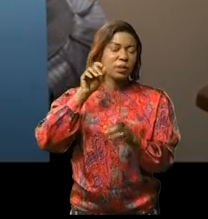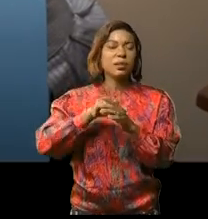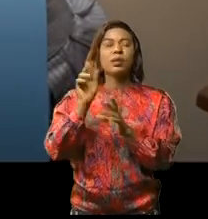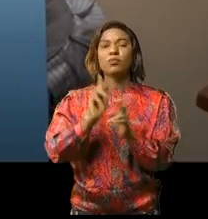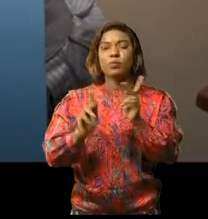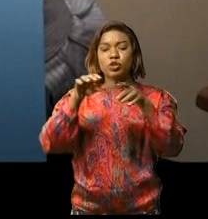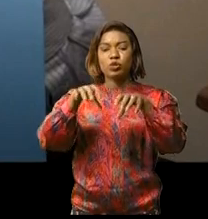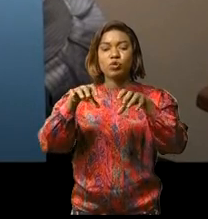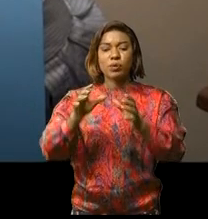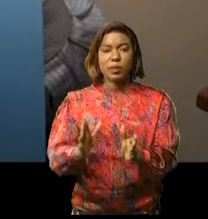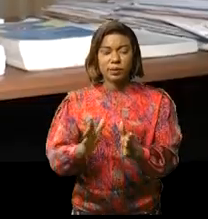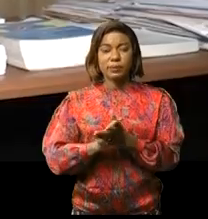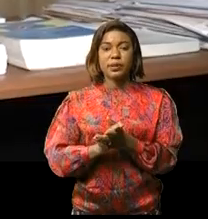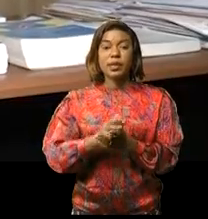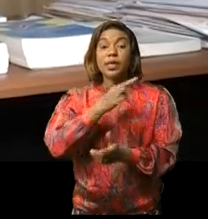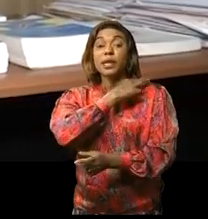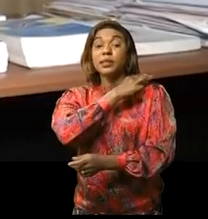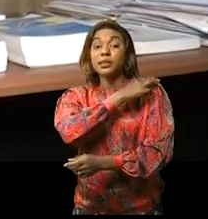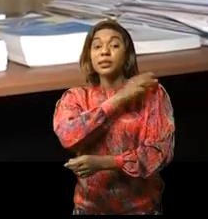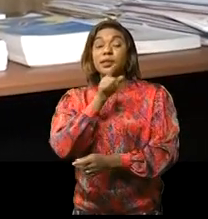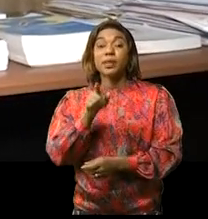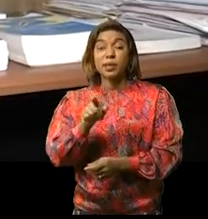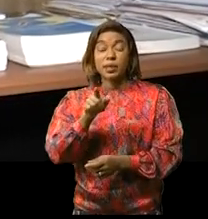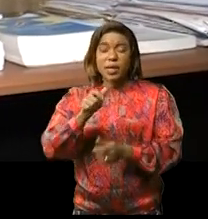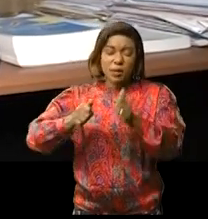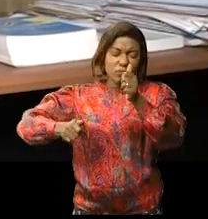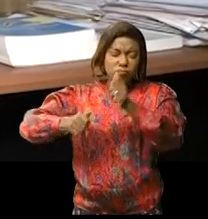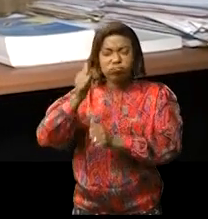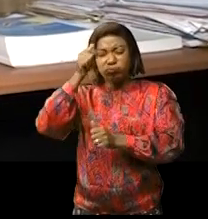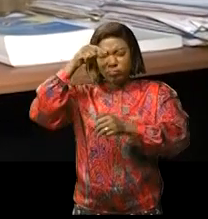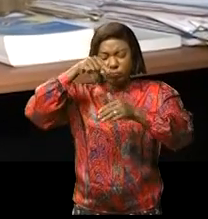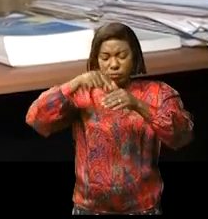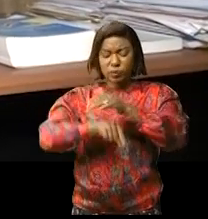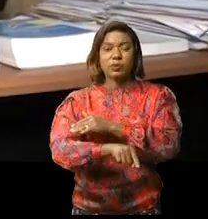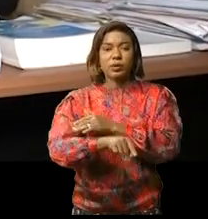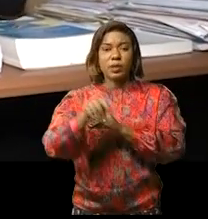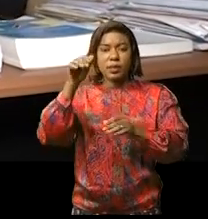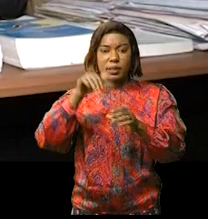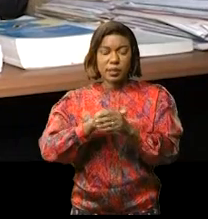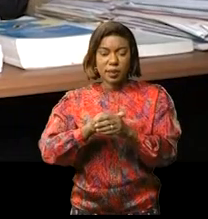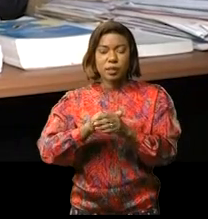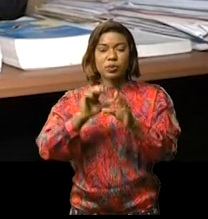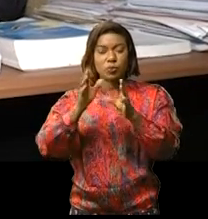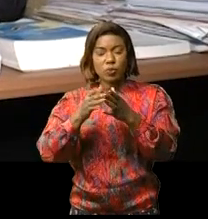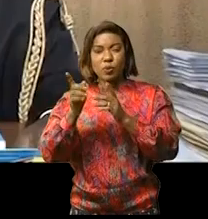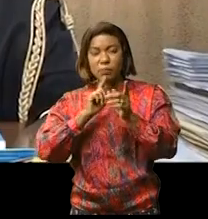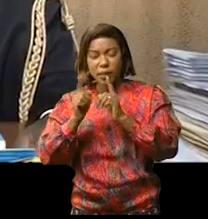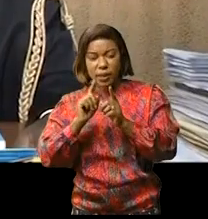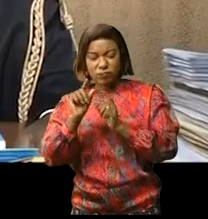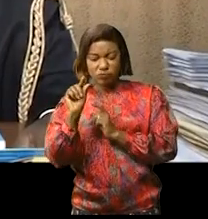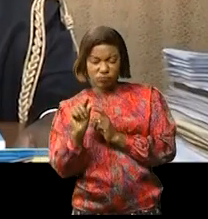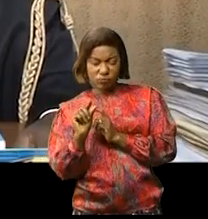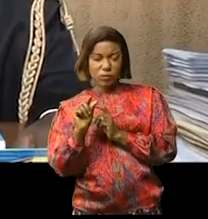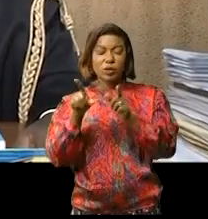population congolaise. Le général Moutata a été plus explicite s'agissant de la zoophilie, dont on parle peu.